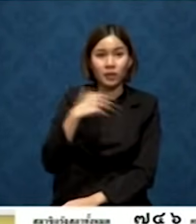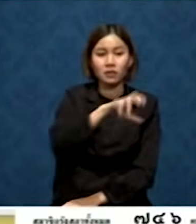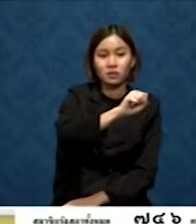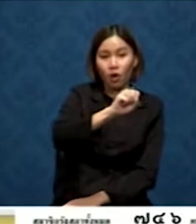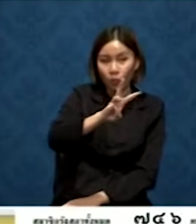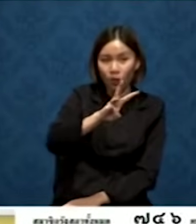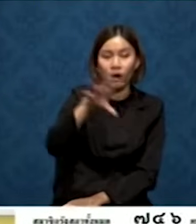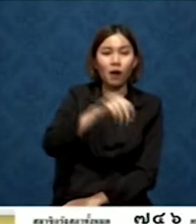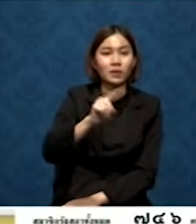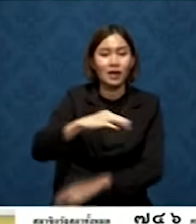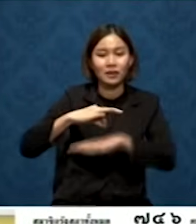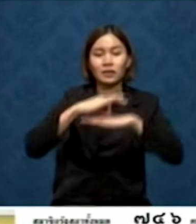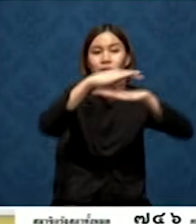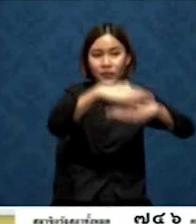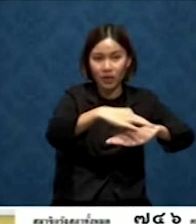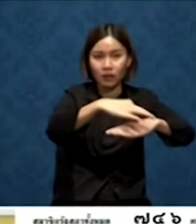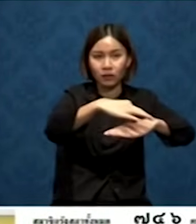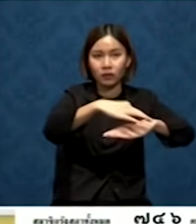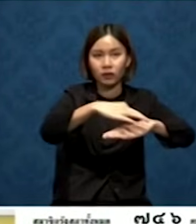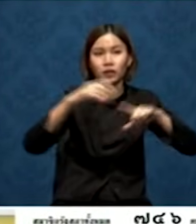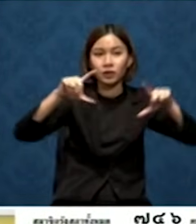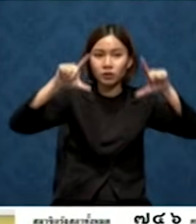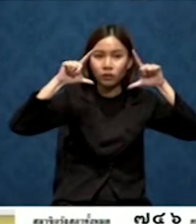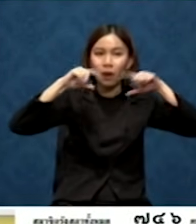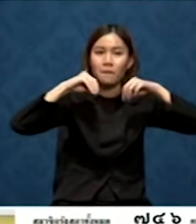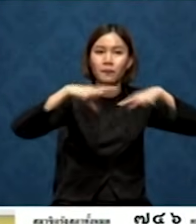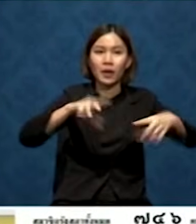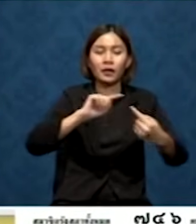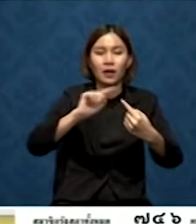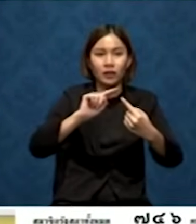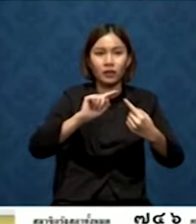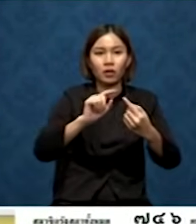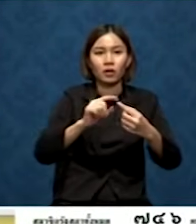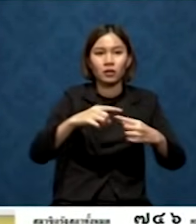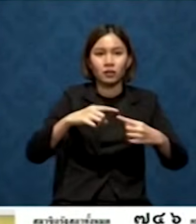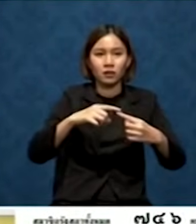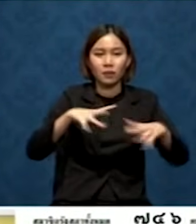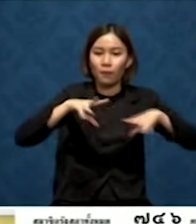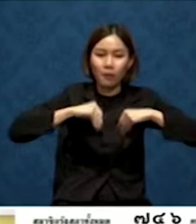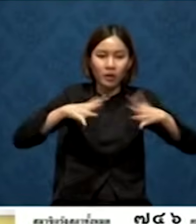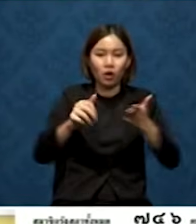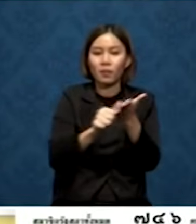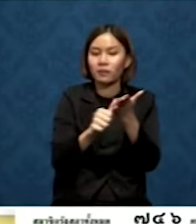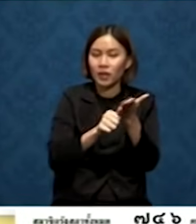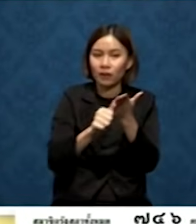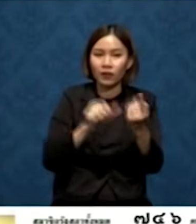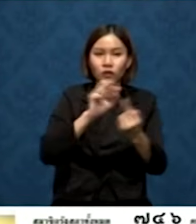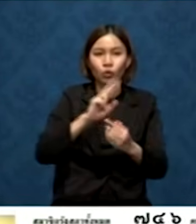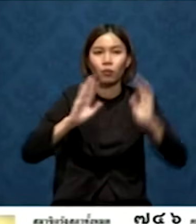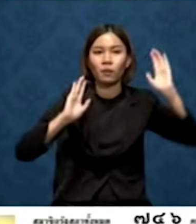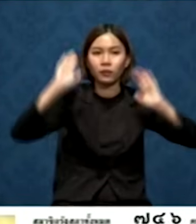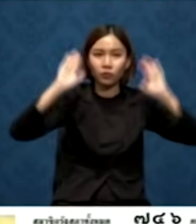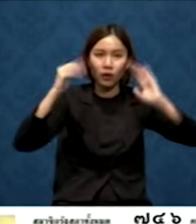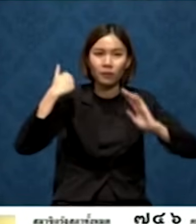ที่มาจากการแต่งตั้งและก็มีผลงานอันเป็นที่ประจักษ์ในการขัดขวางการแก้ไขรัฐธรรมนูญให้มีความเป็นประชาธิปไตยมากขึ้น